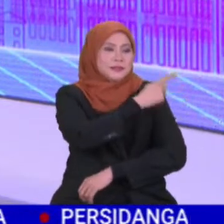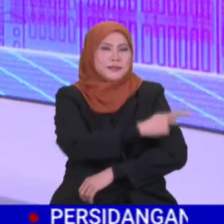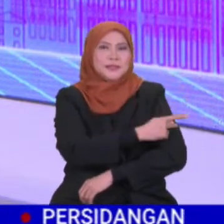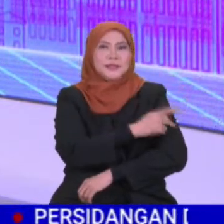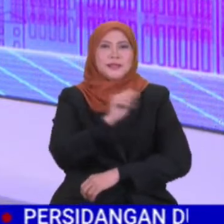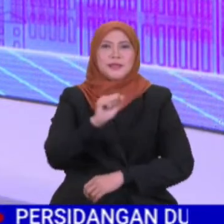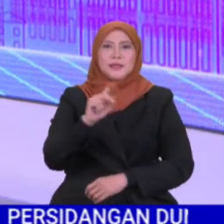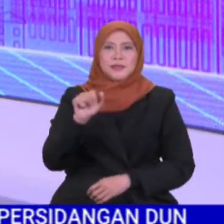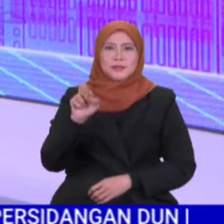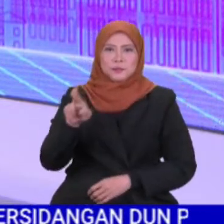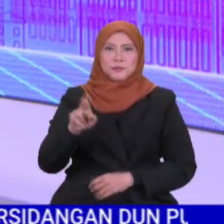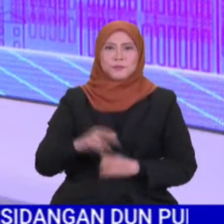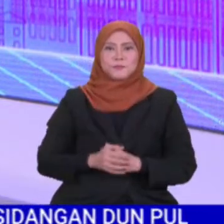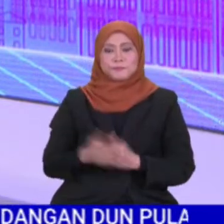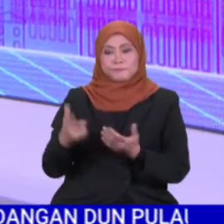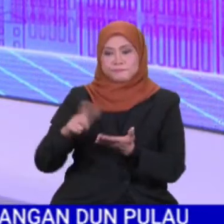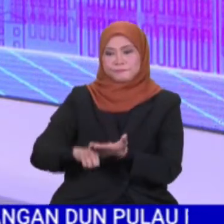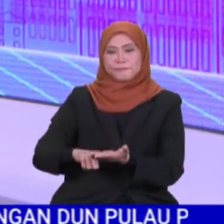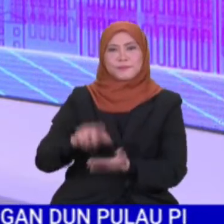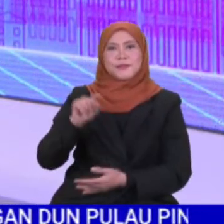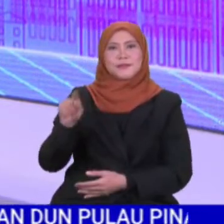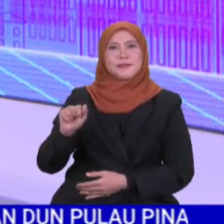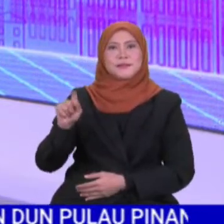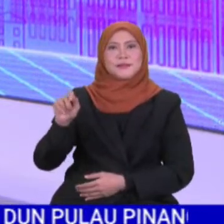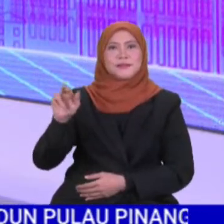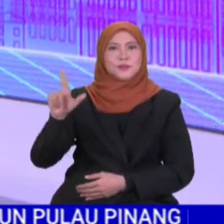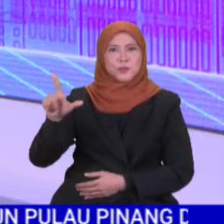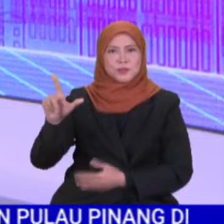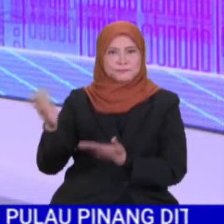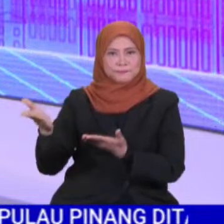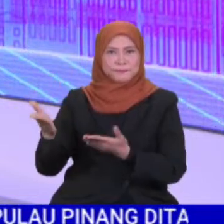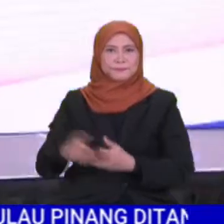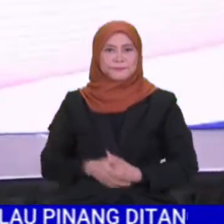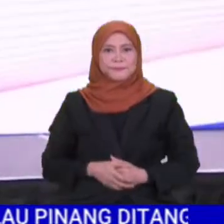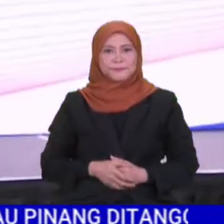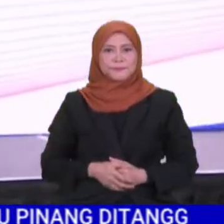An-Nur K1. Laporan Zatu Ikmah Muhammad Nur.